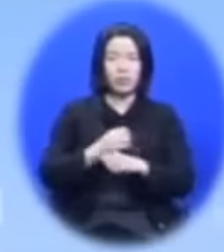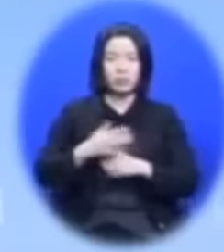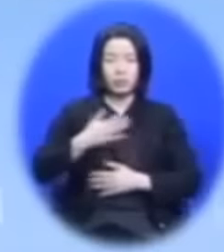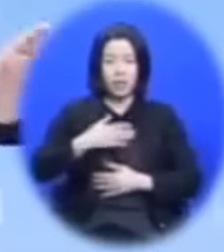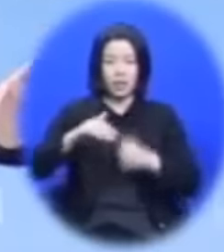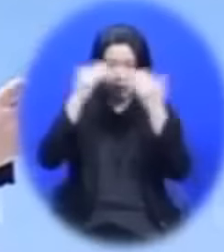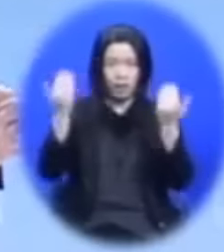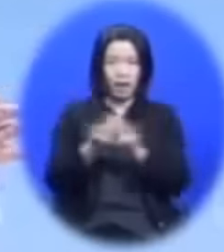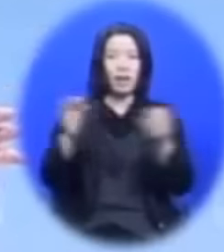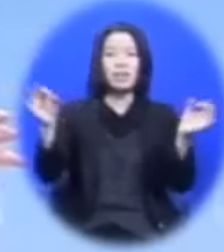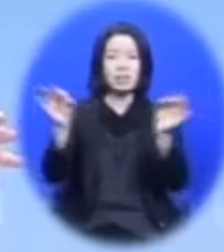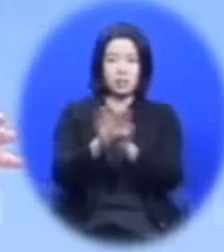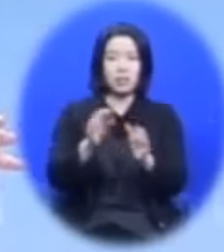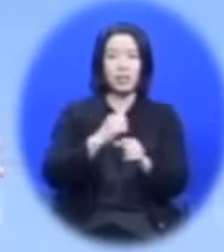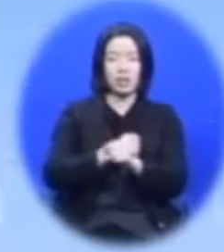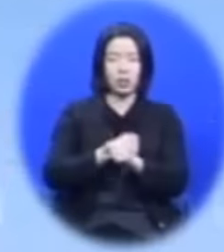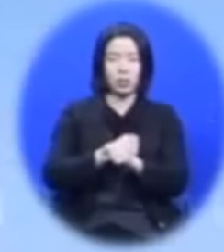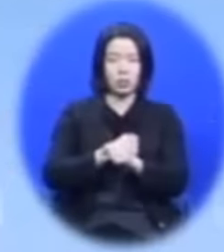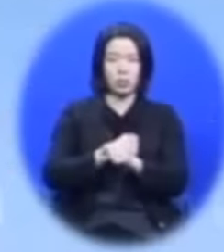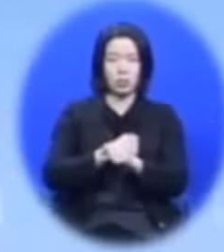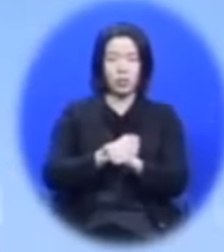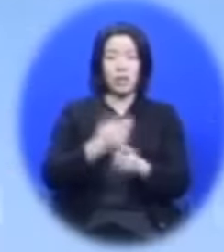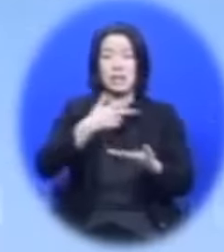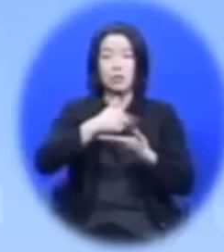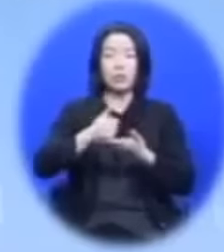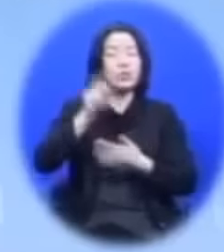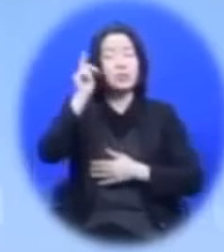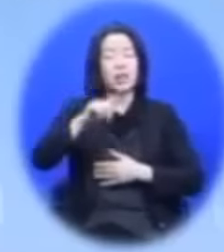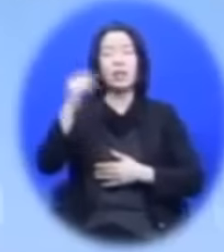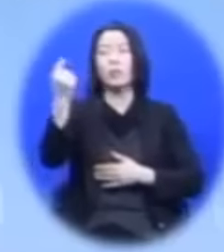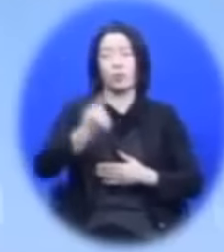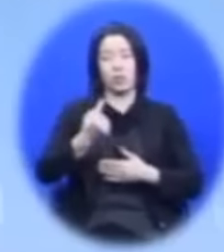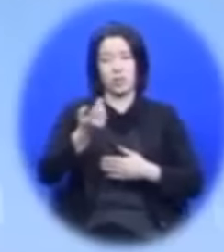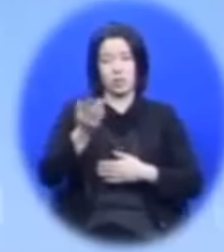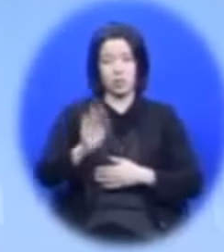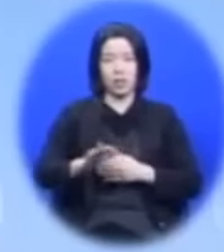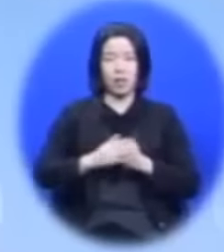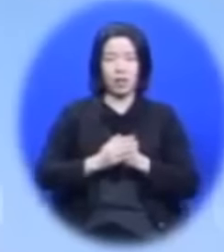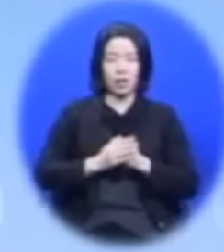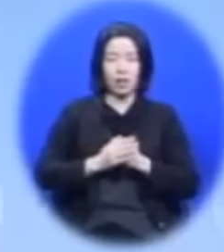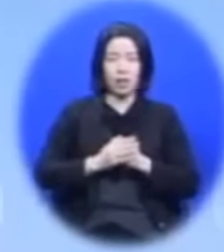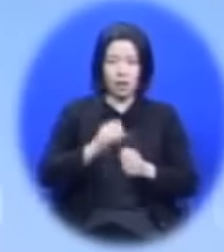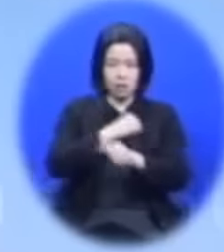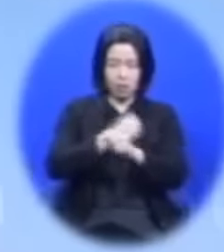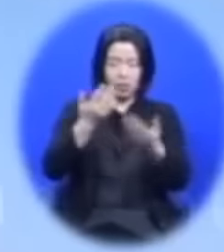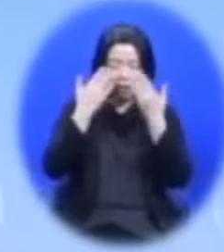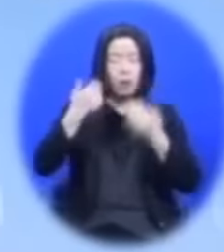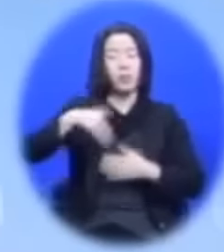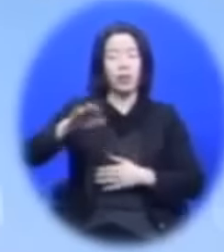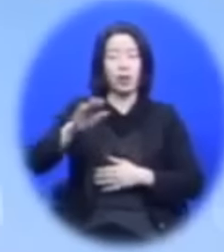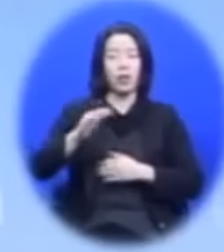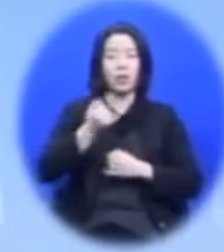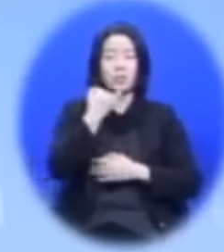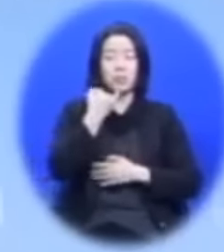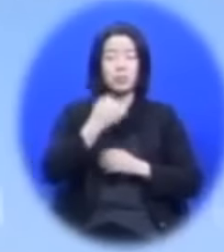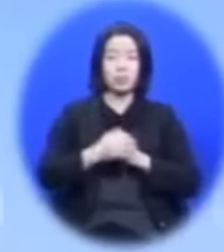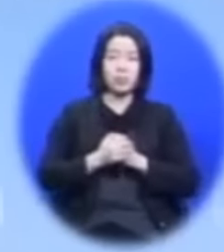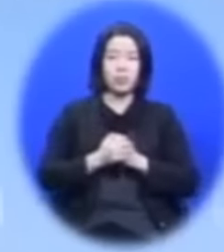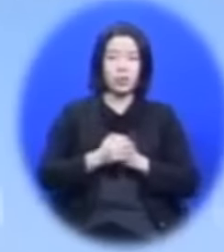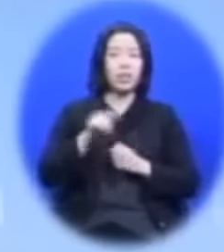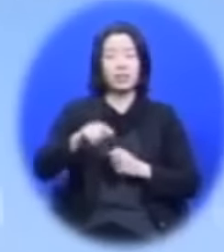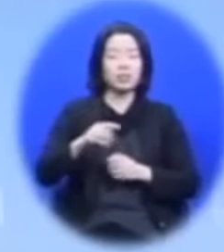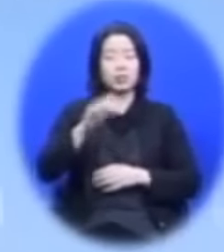내가 다 청산하고, 주님 내일 오시는데 하루 감옥 가지요 뭐. 그거